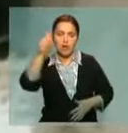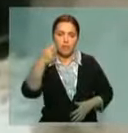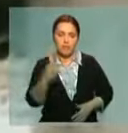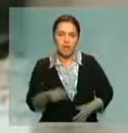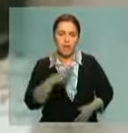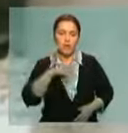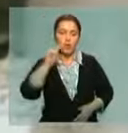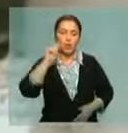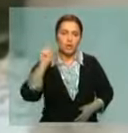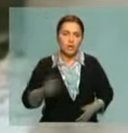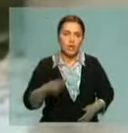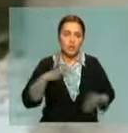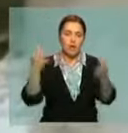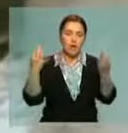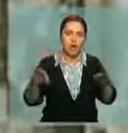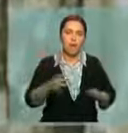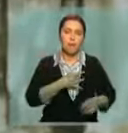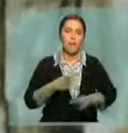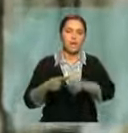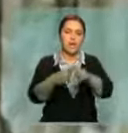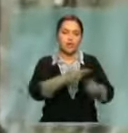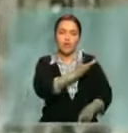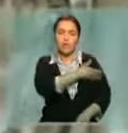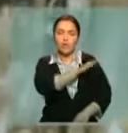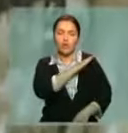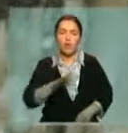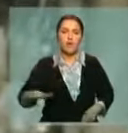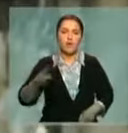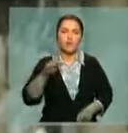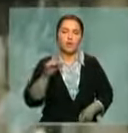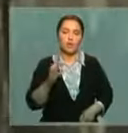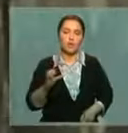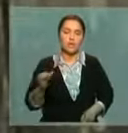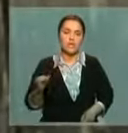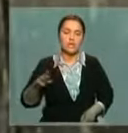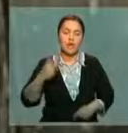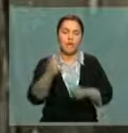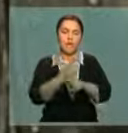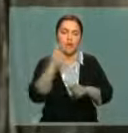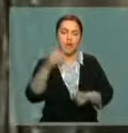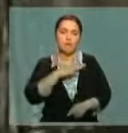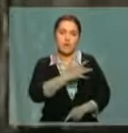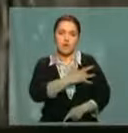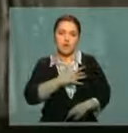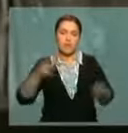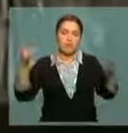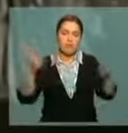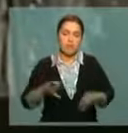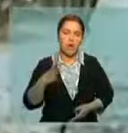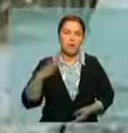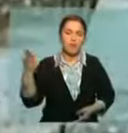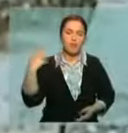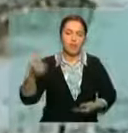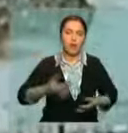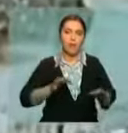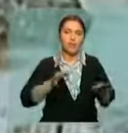Донбасса, Севастополя, а потом Белоруссия, Польша, Восточная Пруссия. Дважды был ранен. В первый раз с пробитым плечом пешком